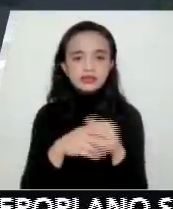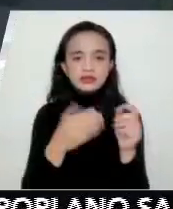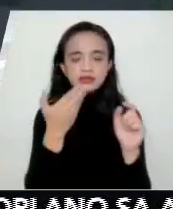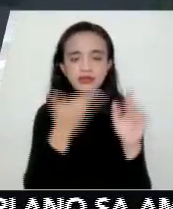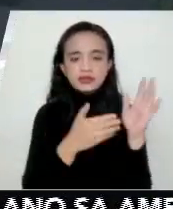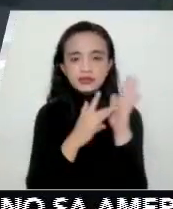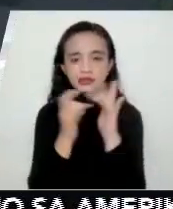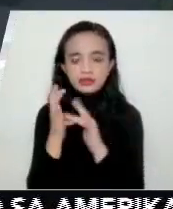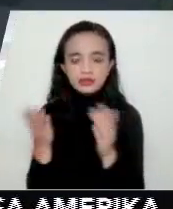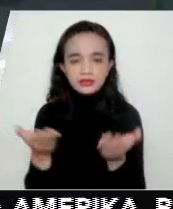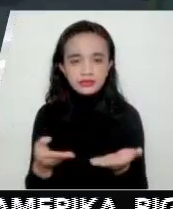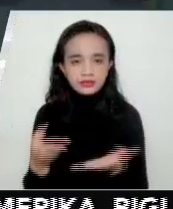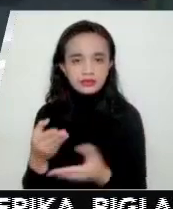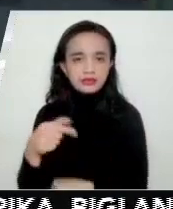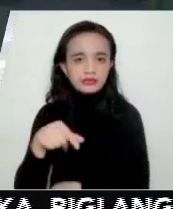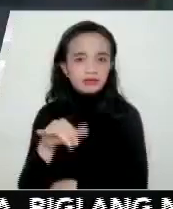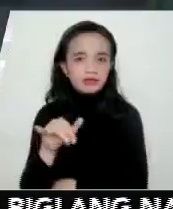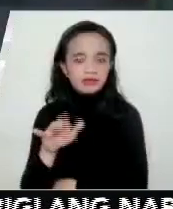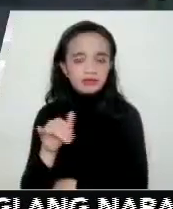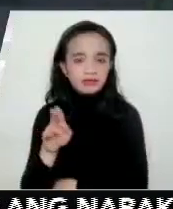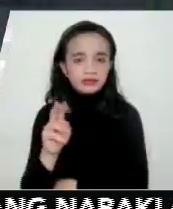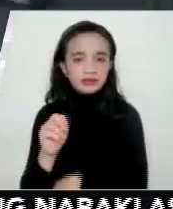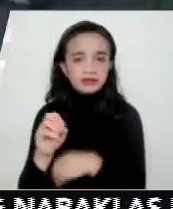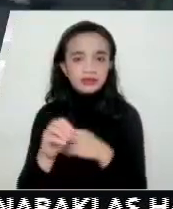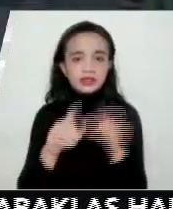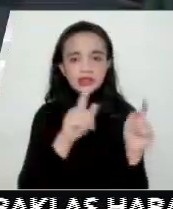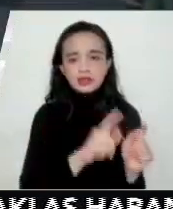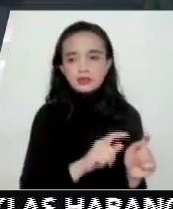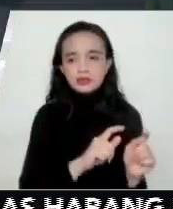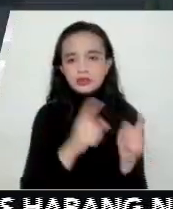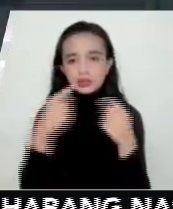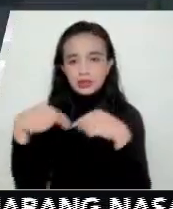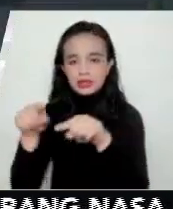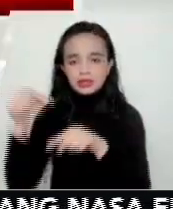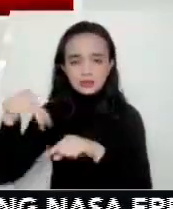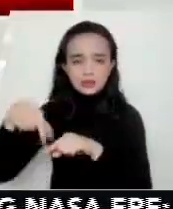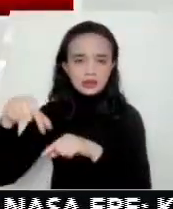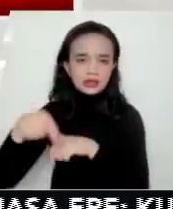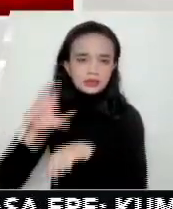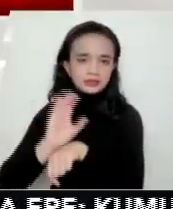sa grandstand pabalik sa Quiapo Church. Balik sa iyo, Pia.